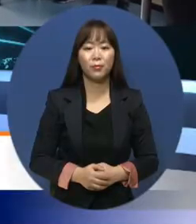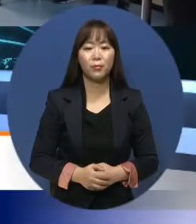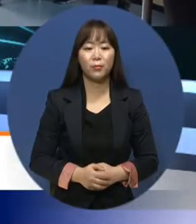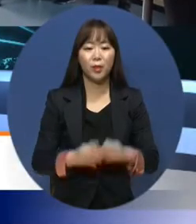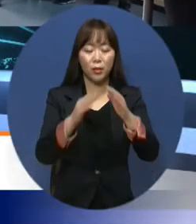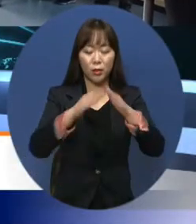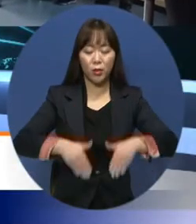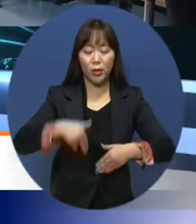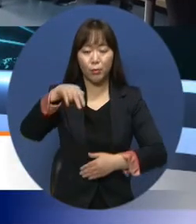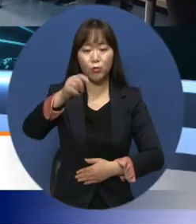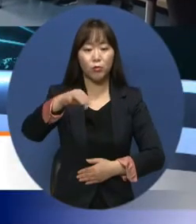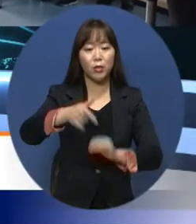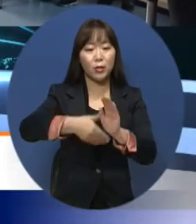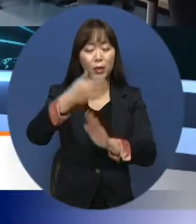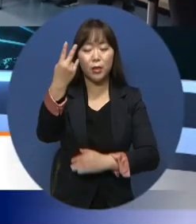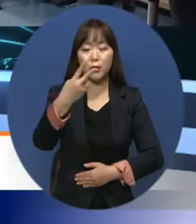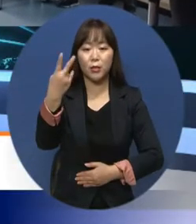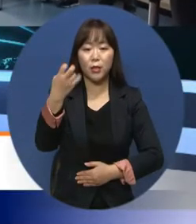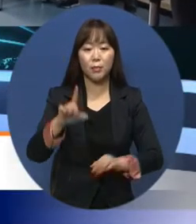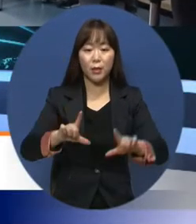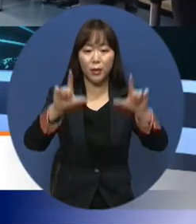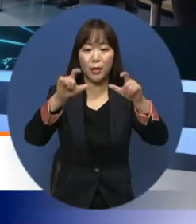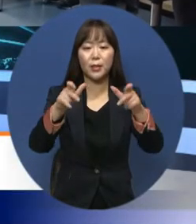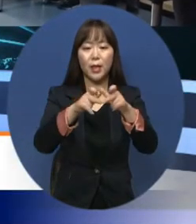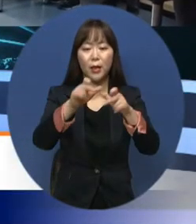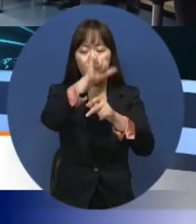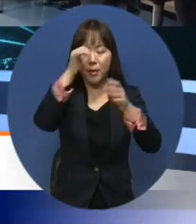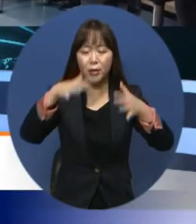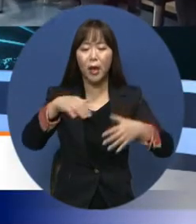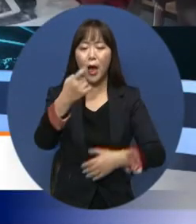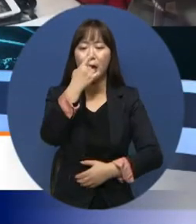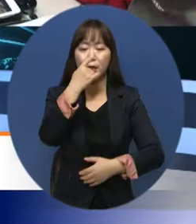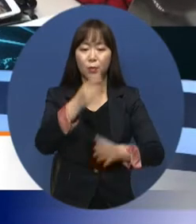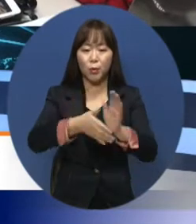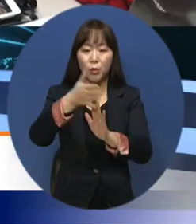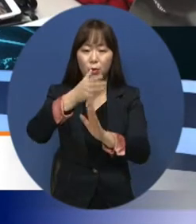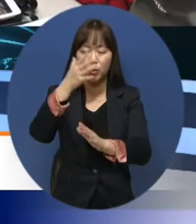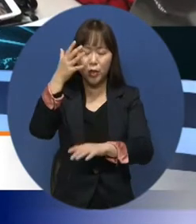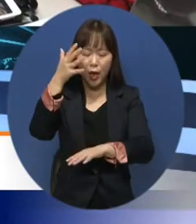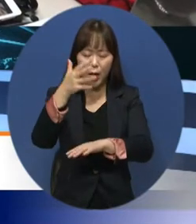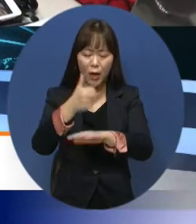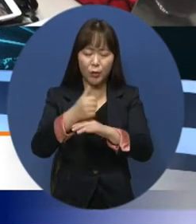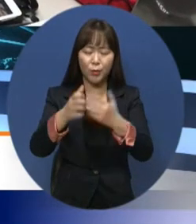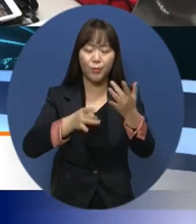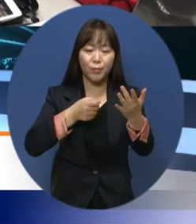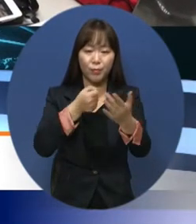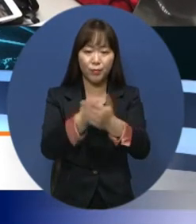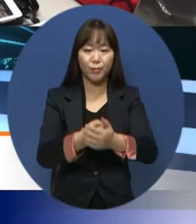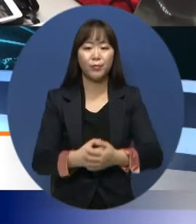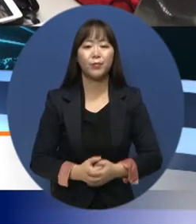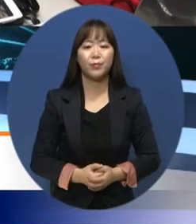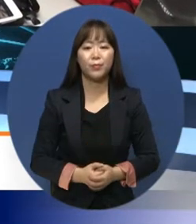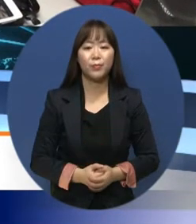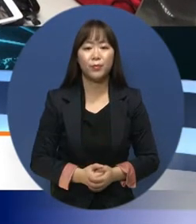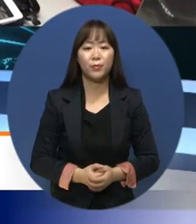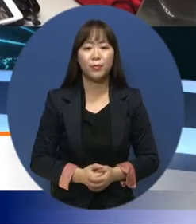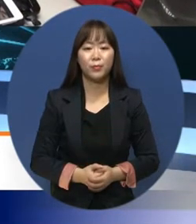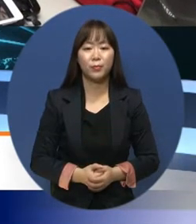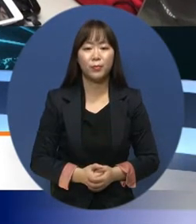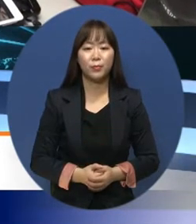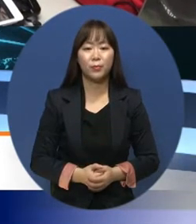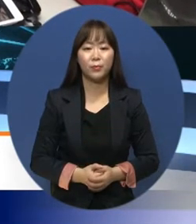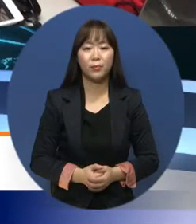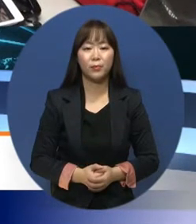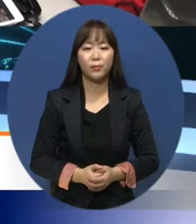전남 순천시가 2021년 장애인 평생학습도시로 최종 선정되었습니다 자세한 소식 이용 충 기자가